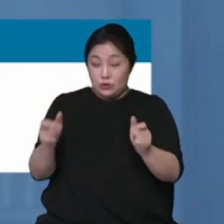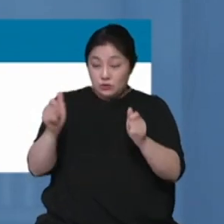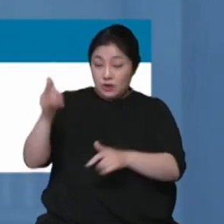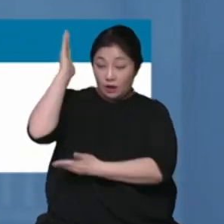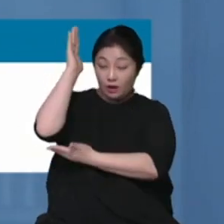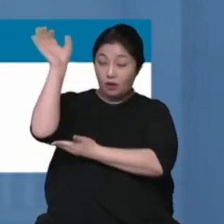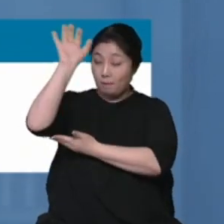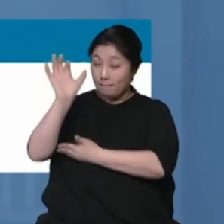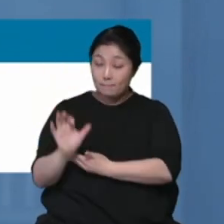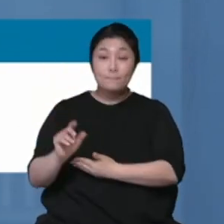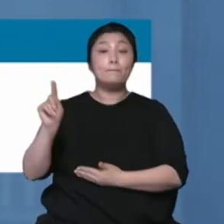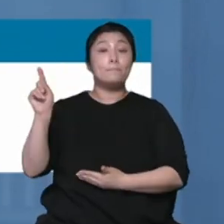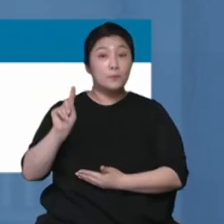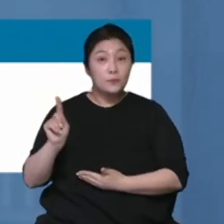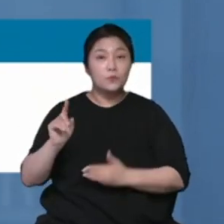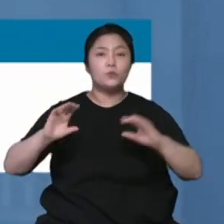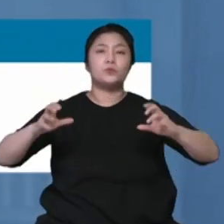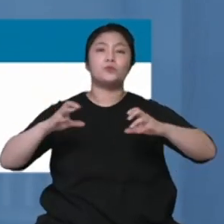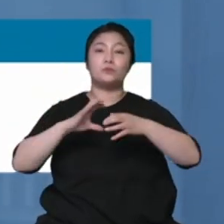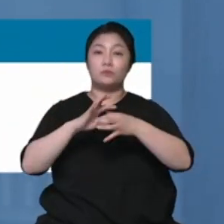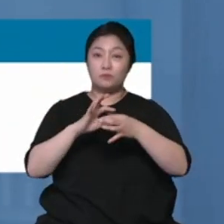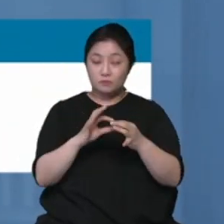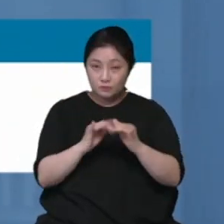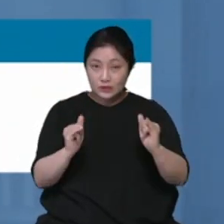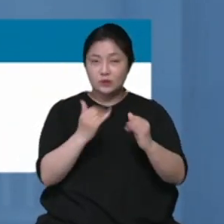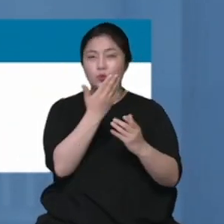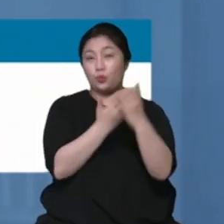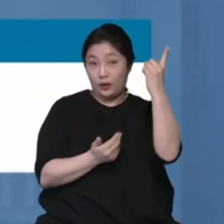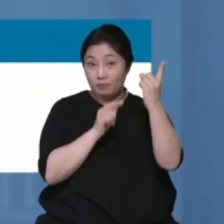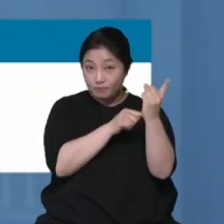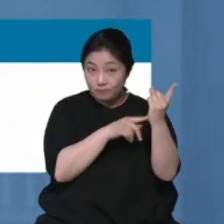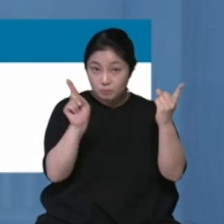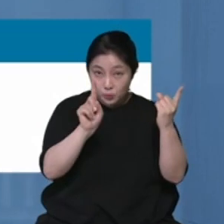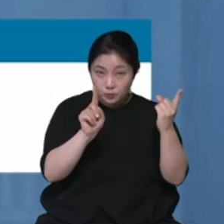때마다 말씀하시는 국민 통합은